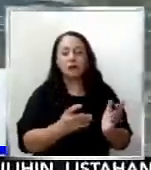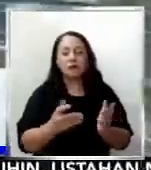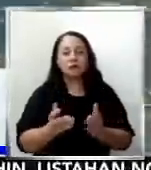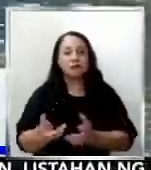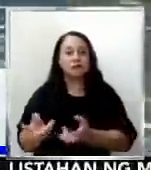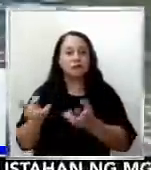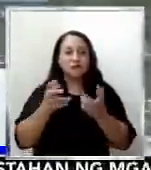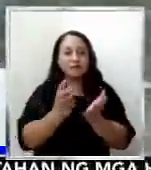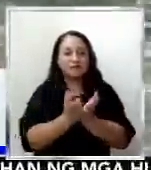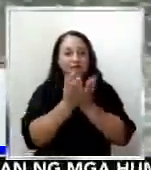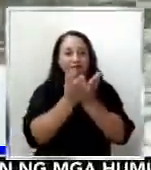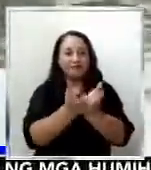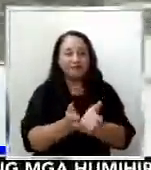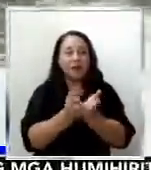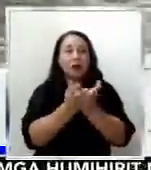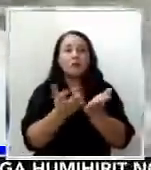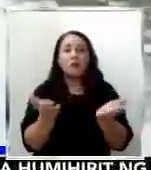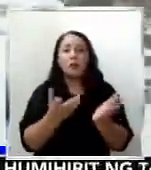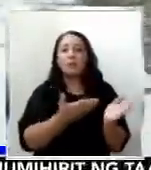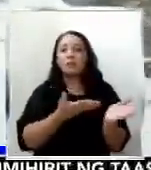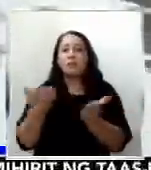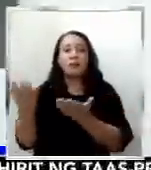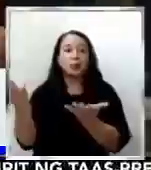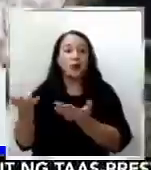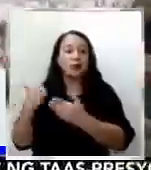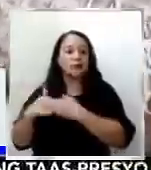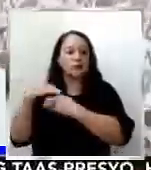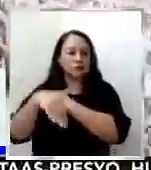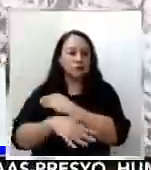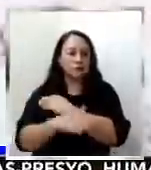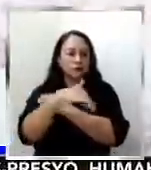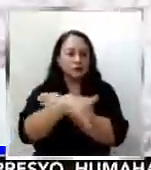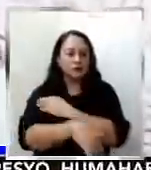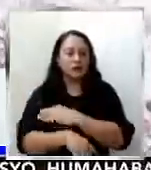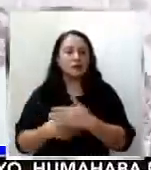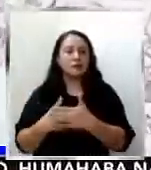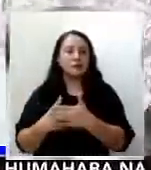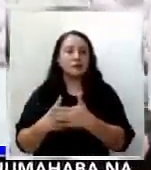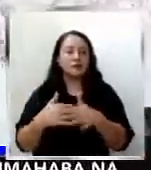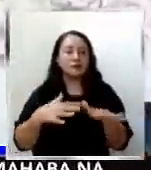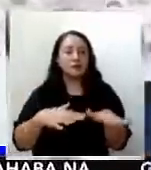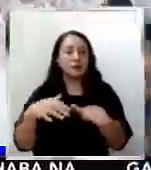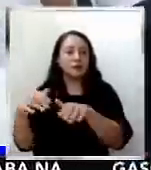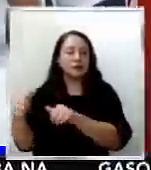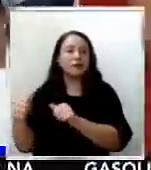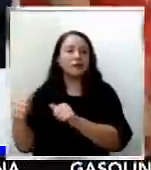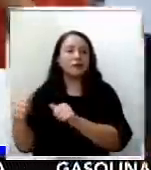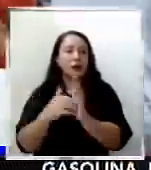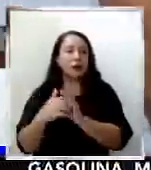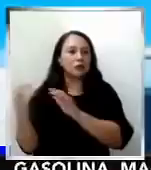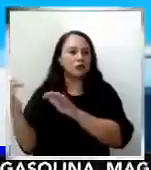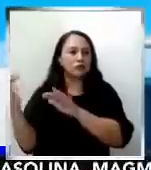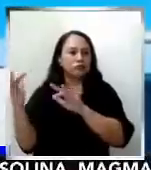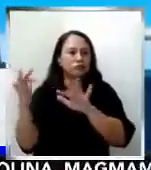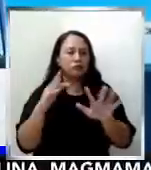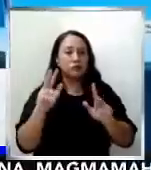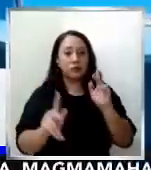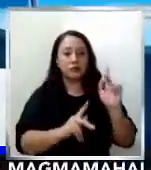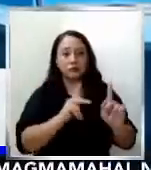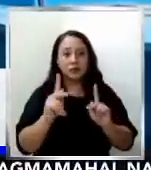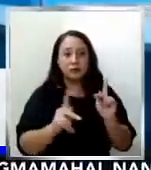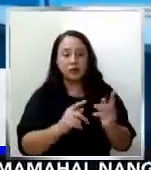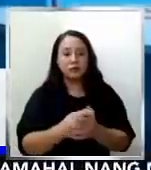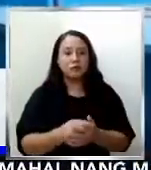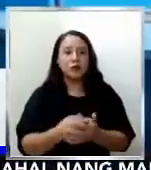dolphin para ihatid sa karagatan. Bago tuluyang nakaalis, muling dumagsa ang mga tao sa lugar para